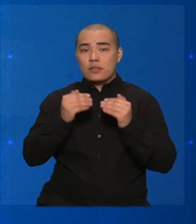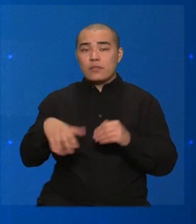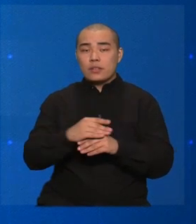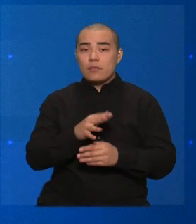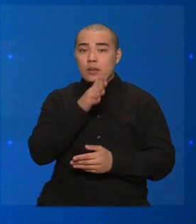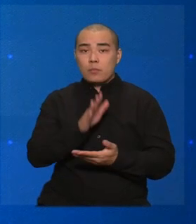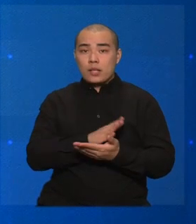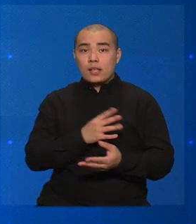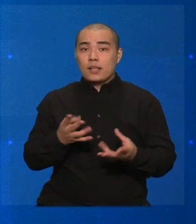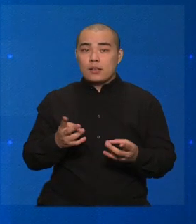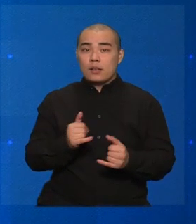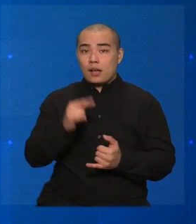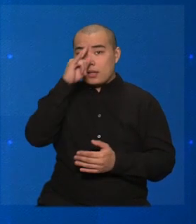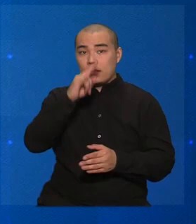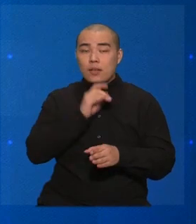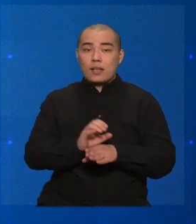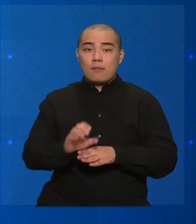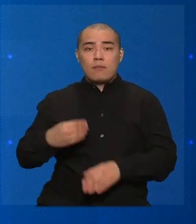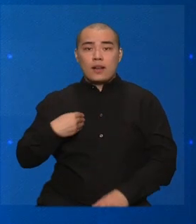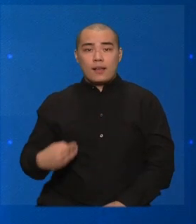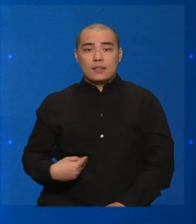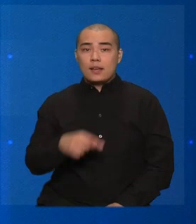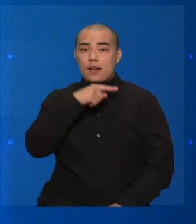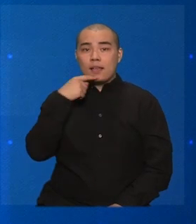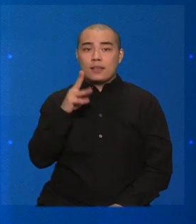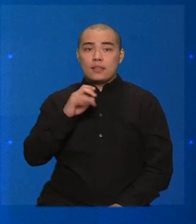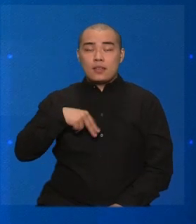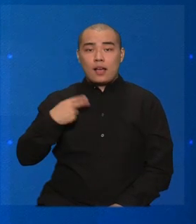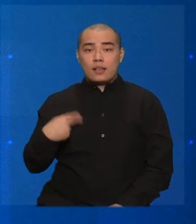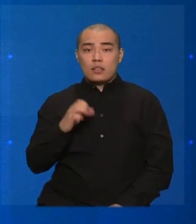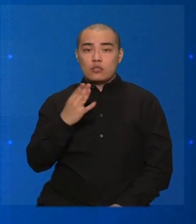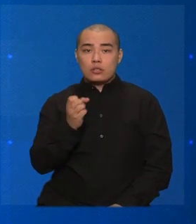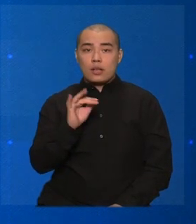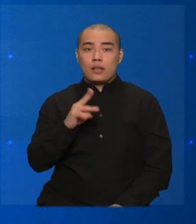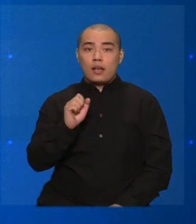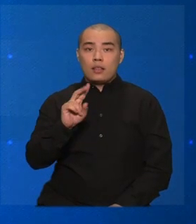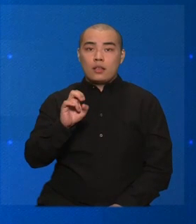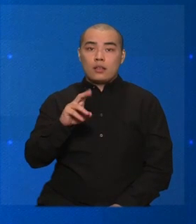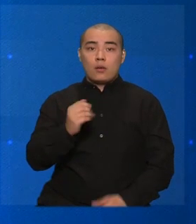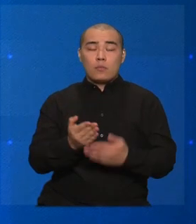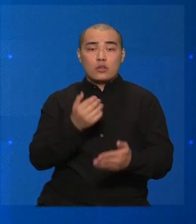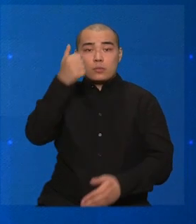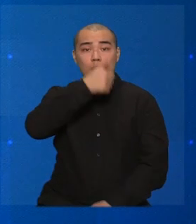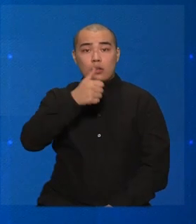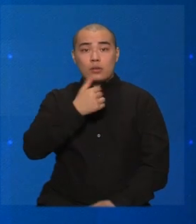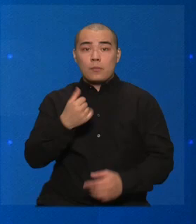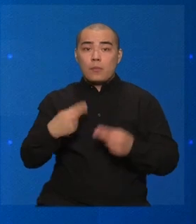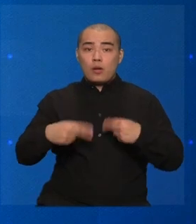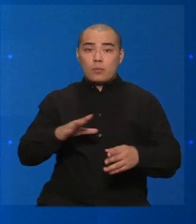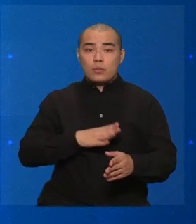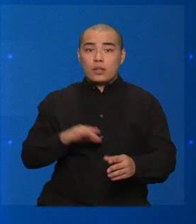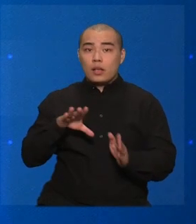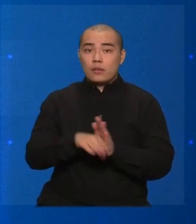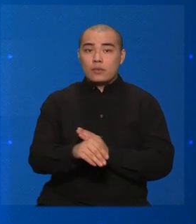основном сырье Казахстан поставляет во Францию, Россию, Китай, США и Канаду. А в прошлом году список покупателей